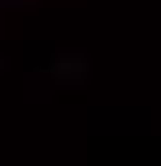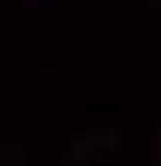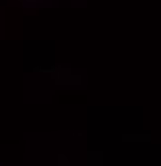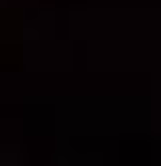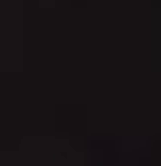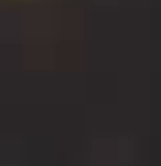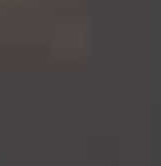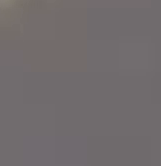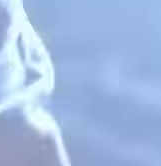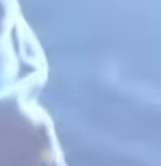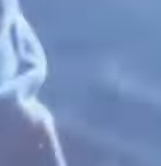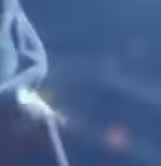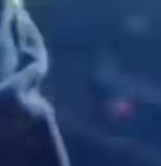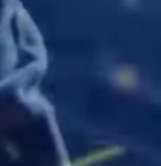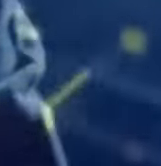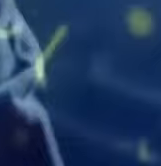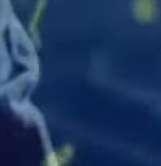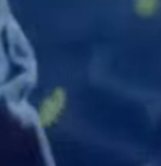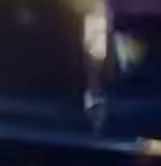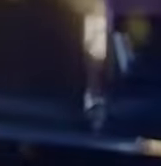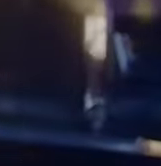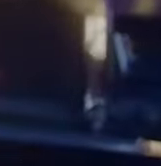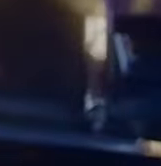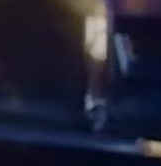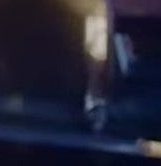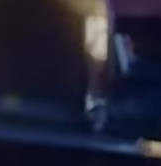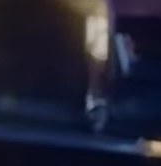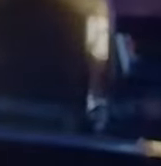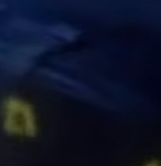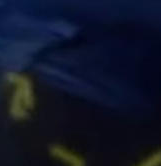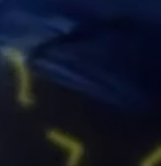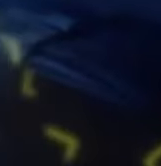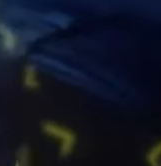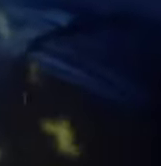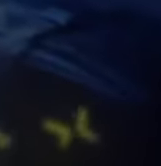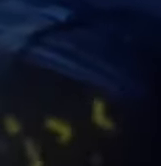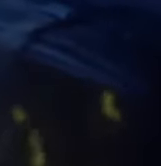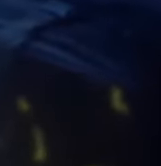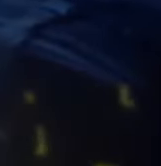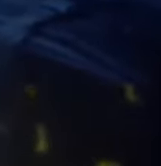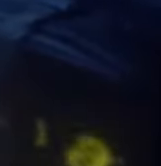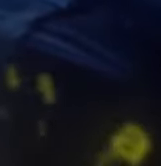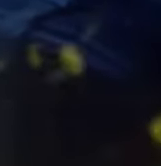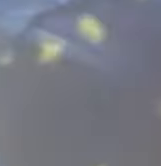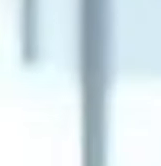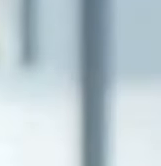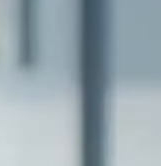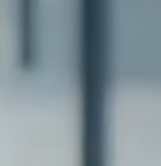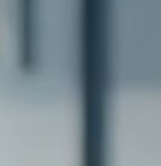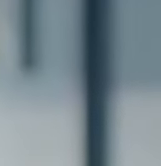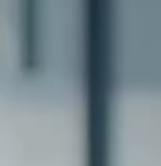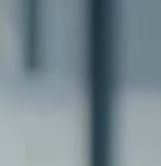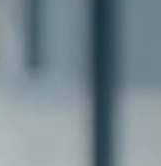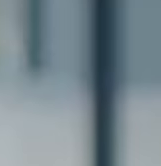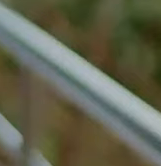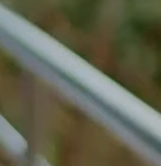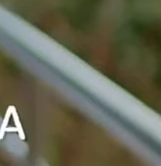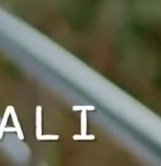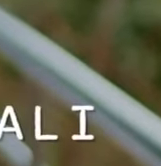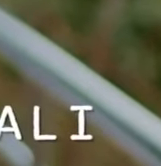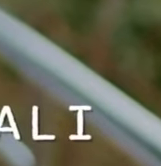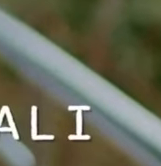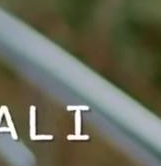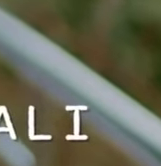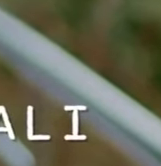lang si Joyce. GMA Public Affairs and View Philippines proudly present Ruru Madrid